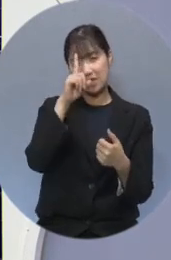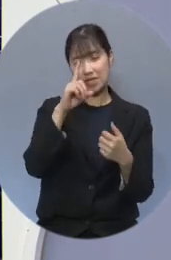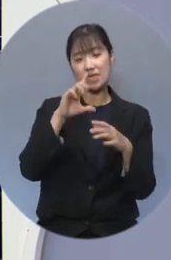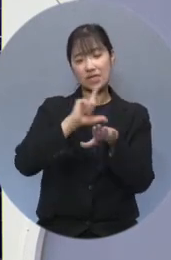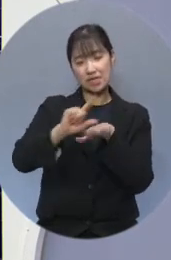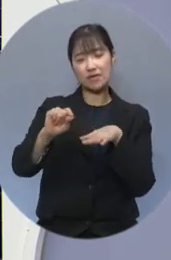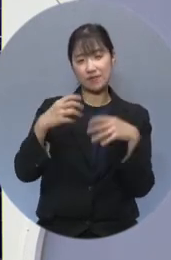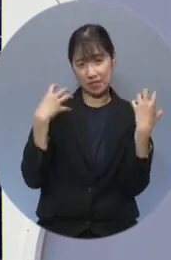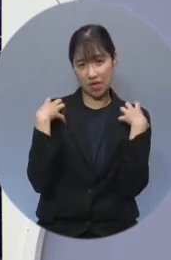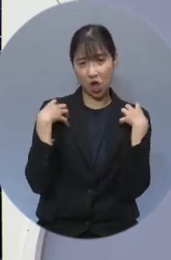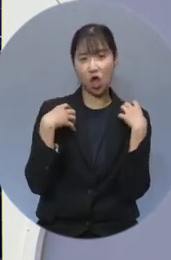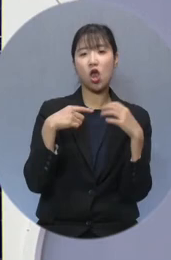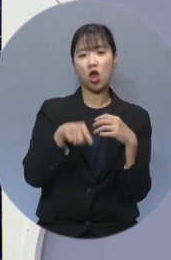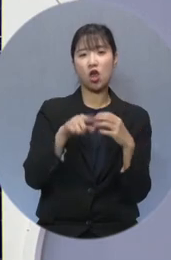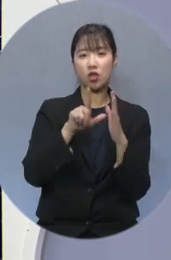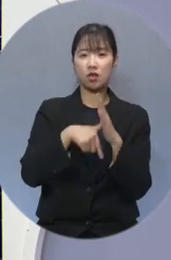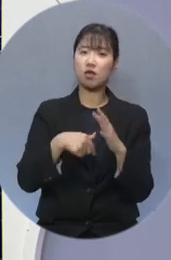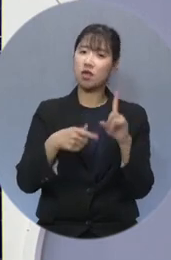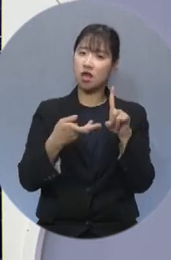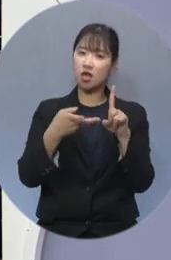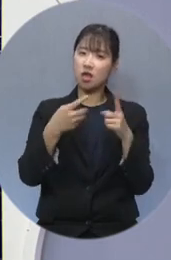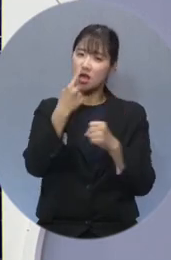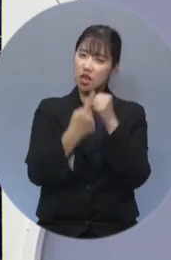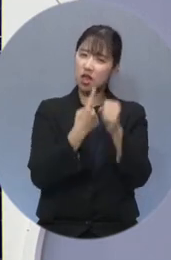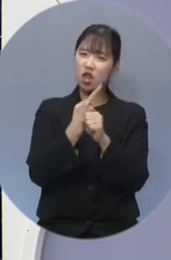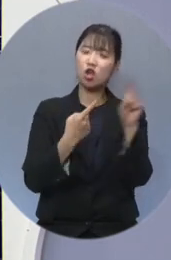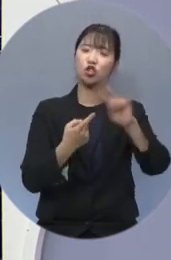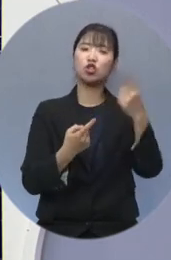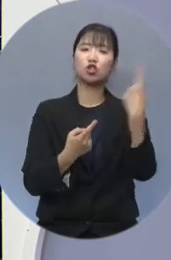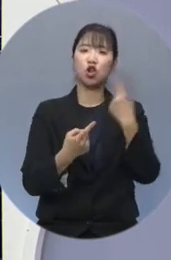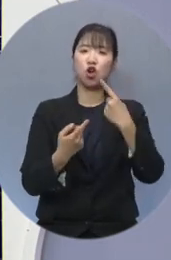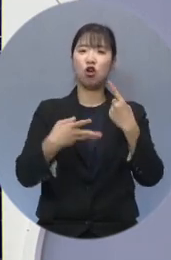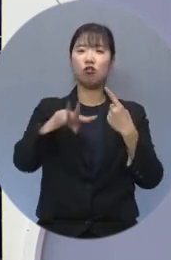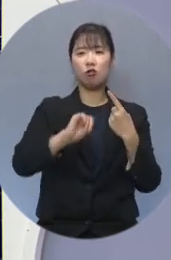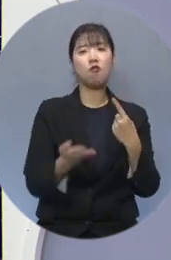뭐 1년에 저희들이 1000억 이상 발행을 하니까요.